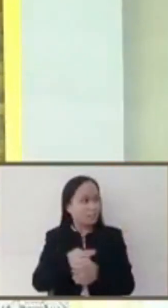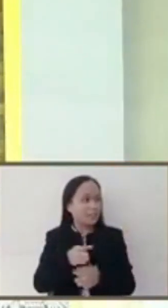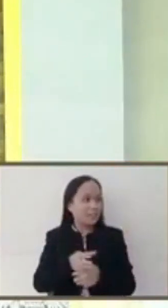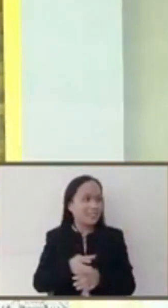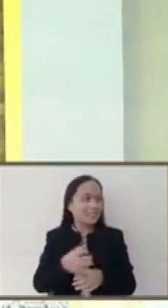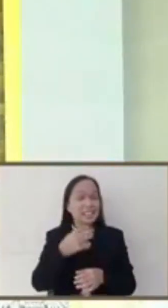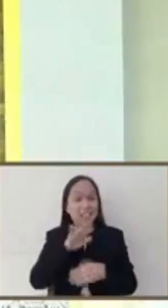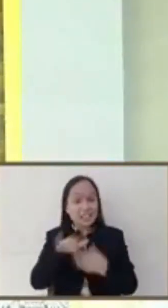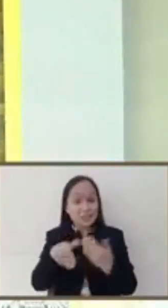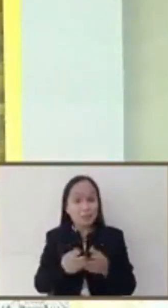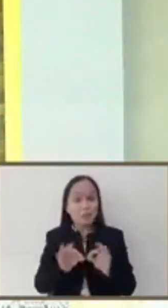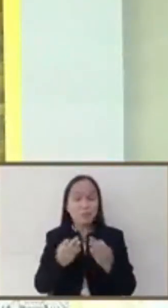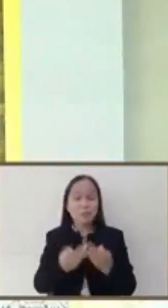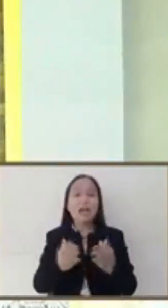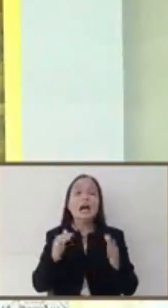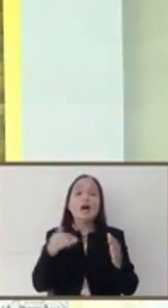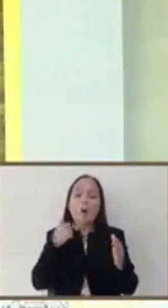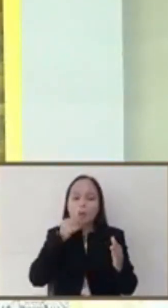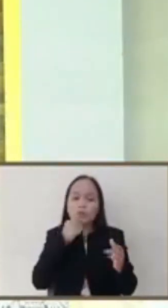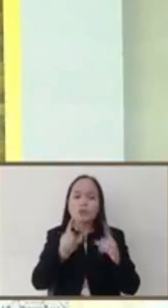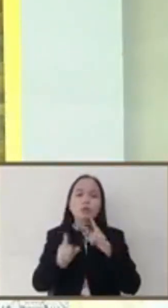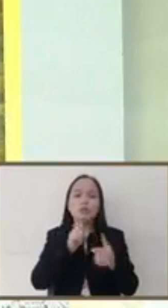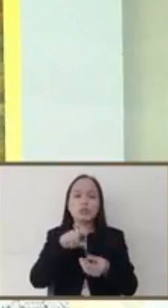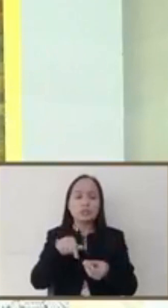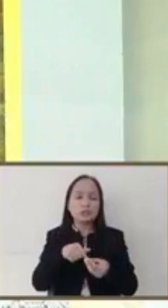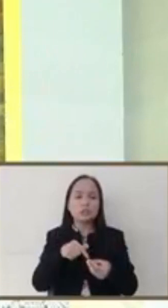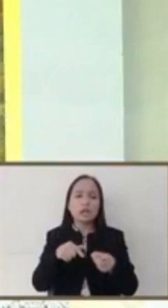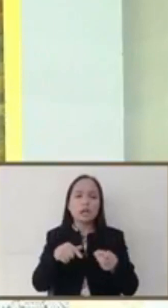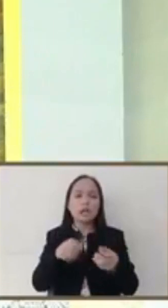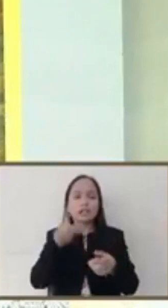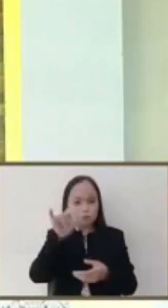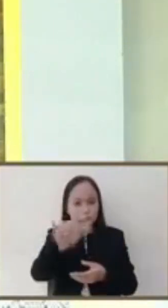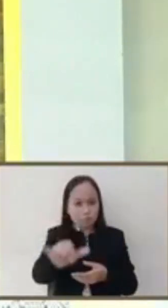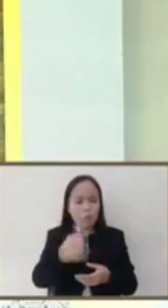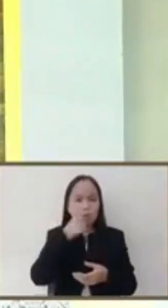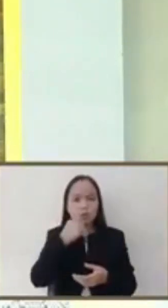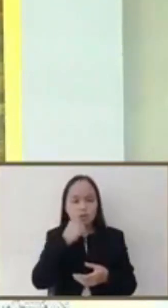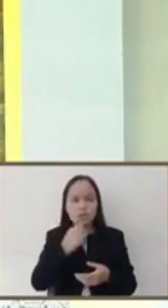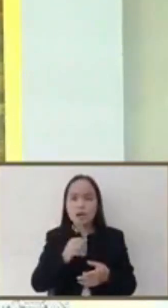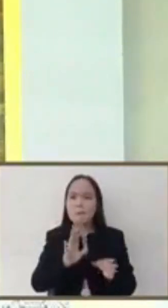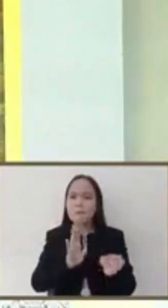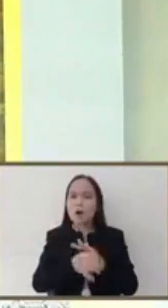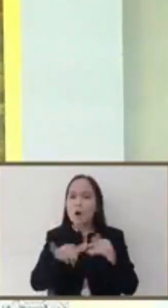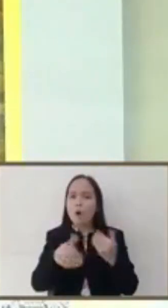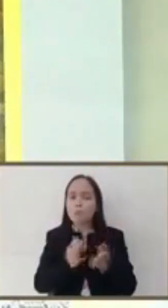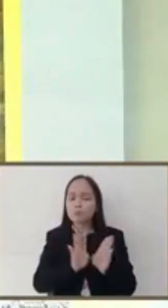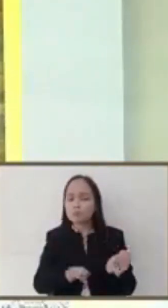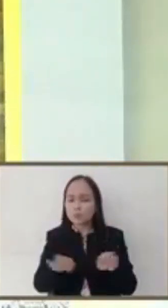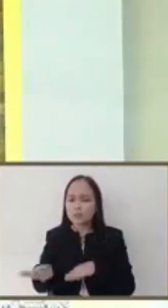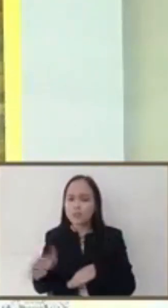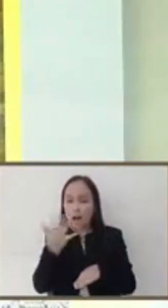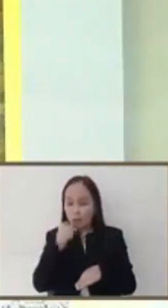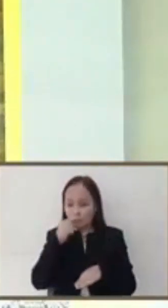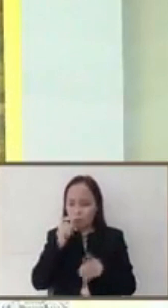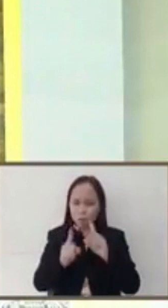ng gawain ninyo, involved laging usapin ang eternity. Lahat ay magiging behave because ang usapin lagi is